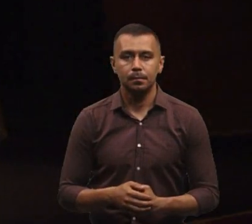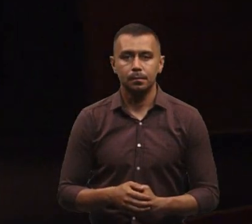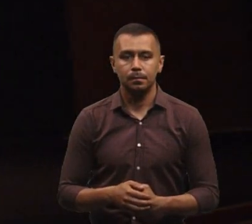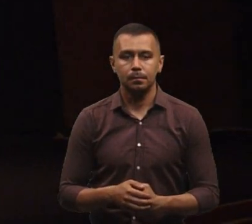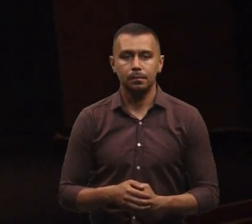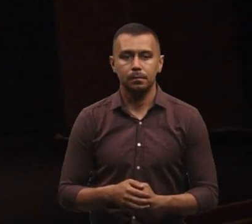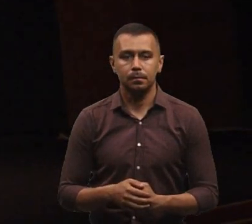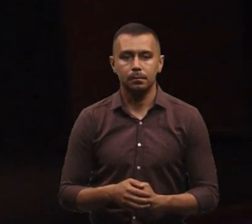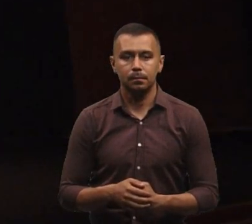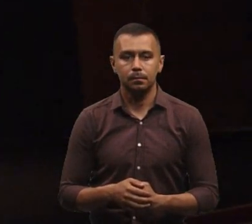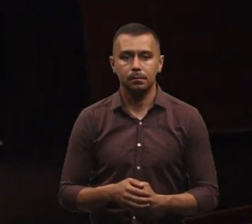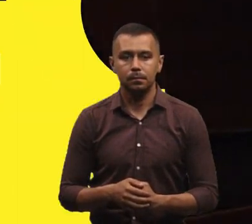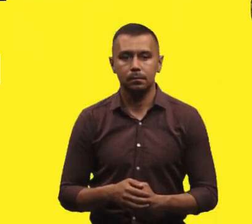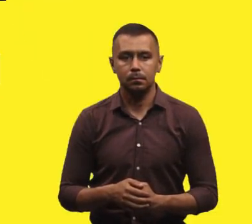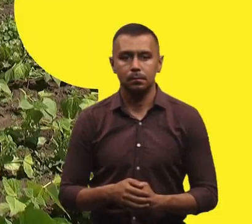Суспільне новини, Хмельницький.